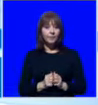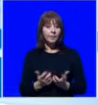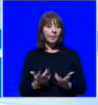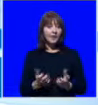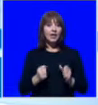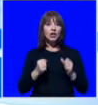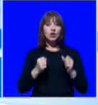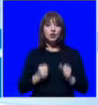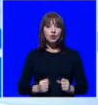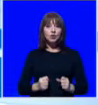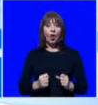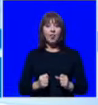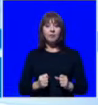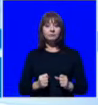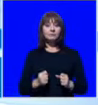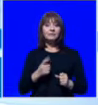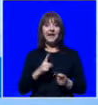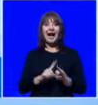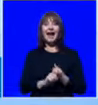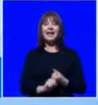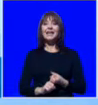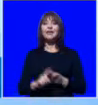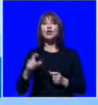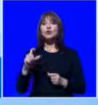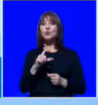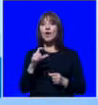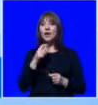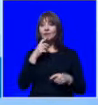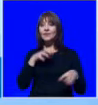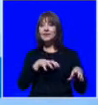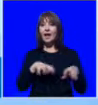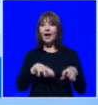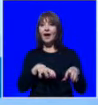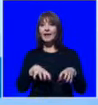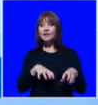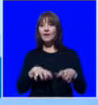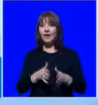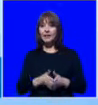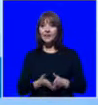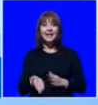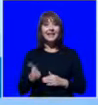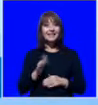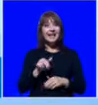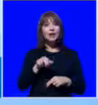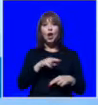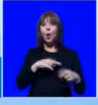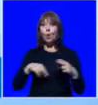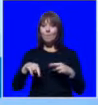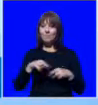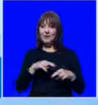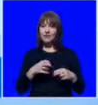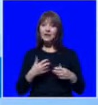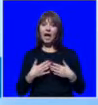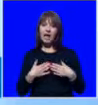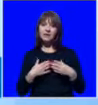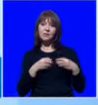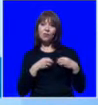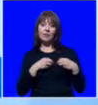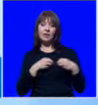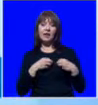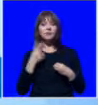стола на Калин Стоянов да се разклати много драматично. След тази анкетна комисия, аз съм убеден, че ще